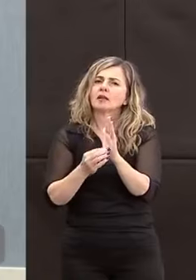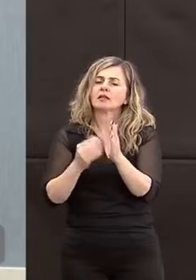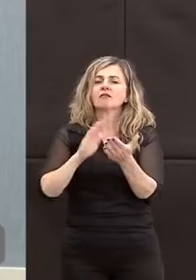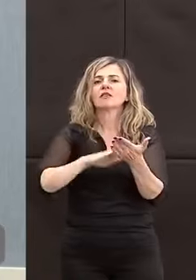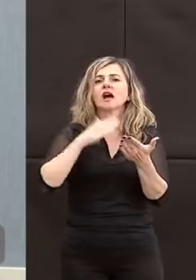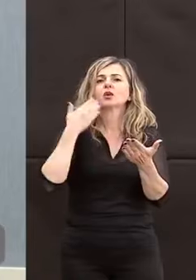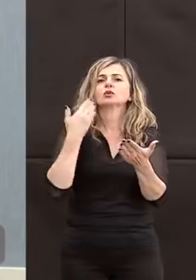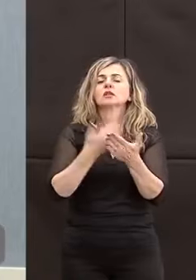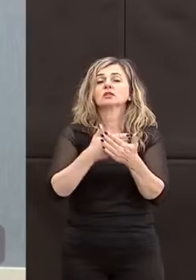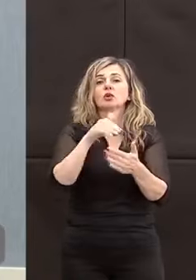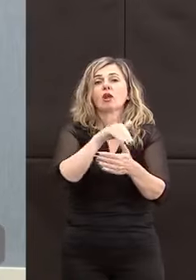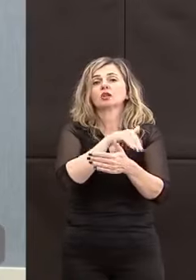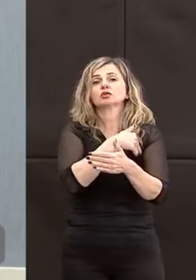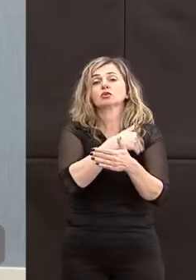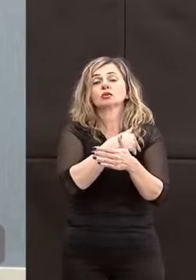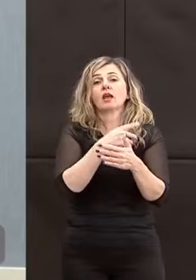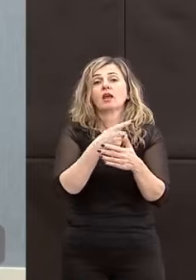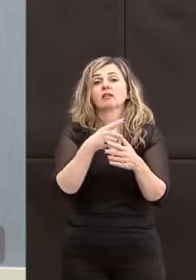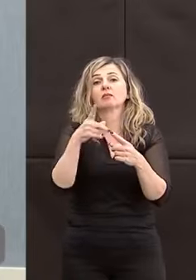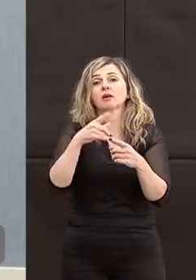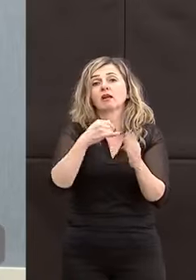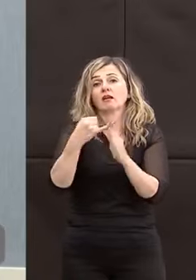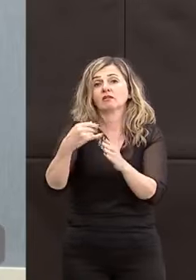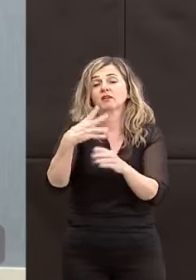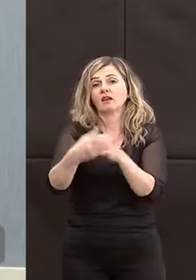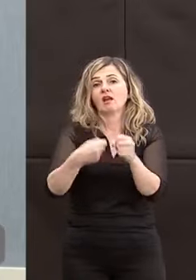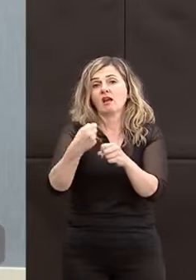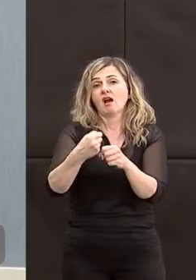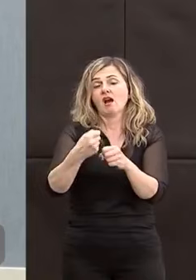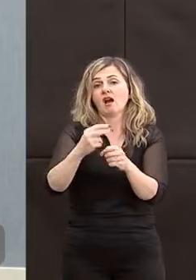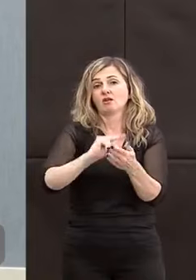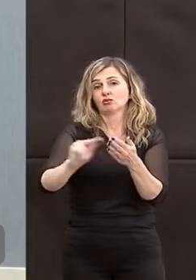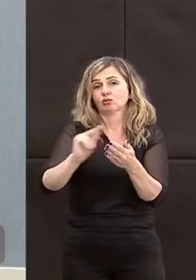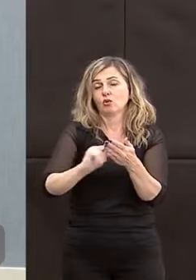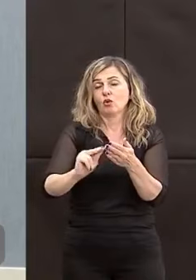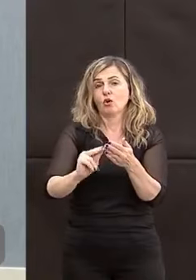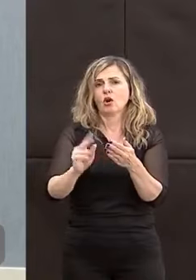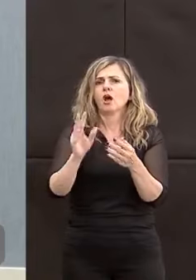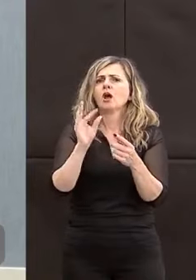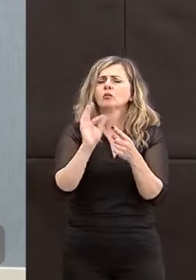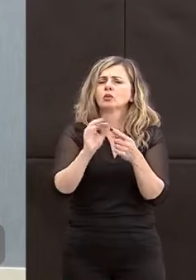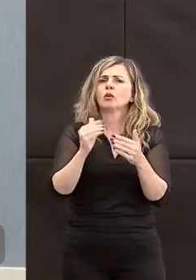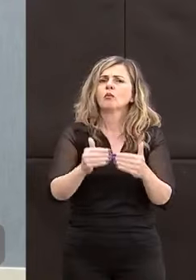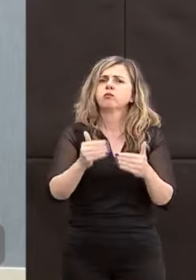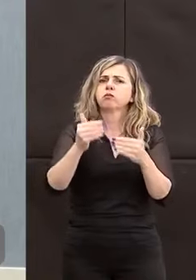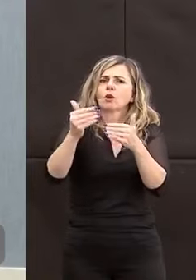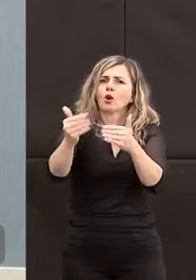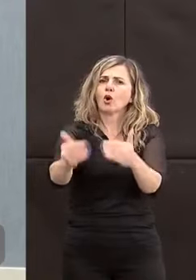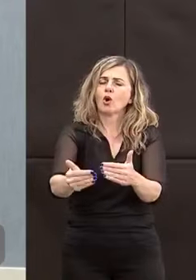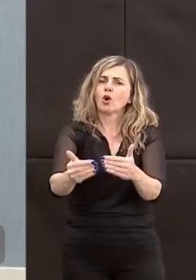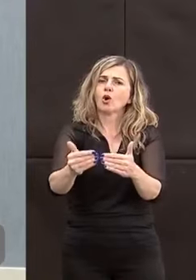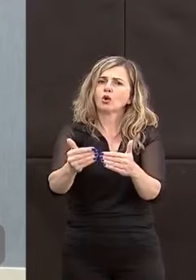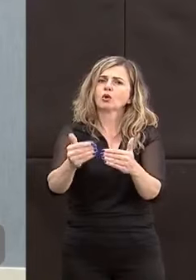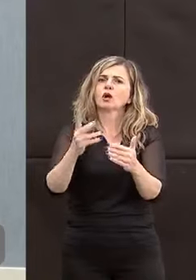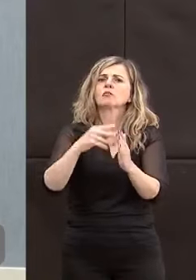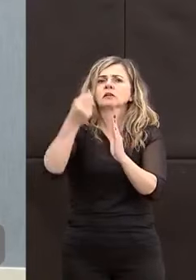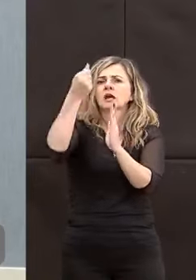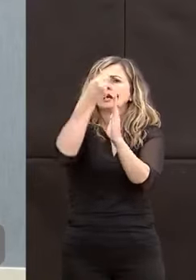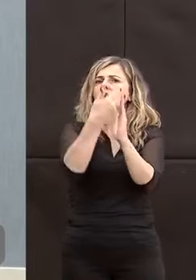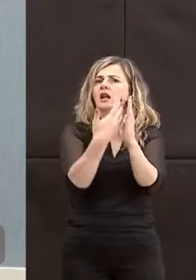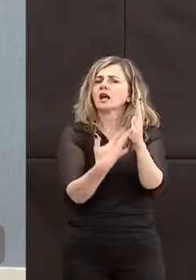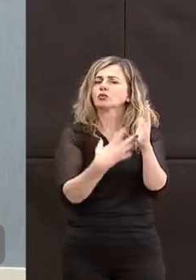valutazione degli studenti verso appunto l'anno scolastico finale e poi la proroga per quanto riguarda le graduatorie d'istituto